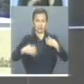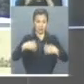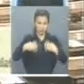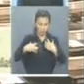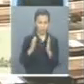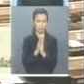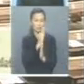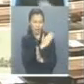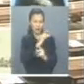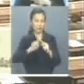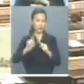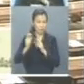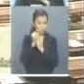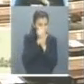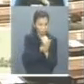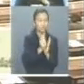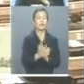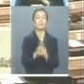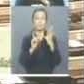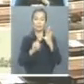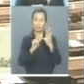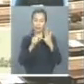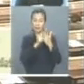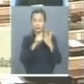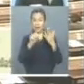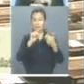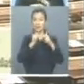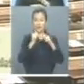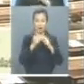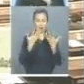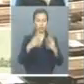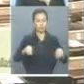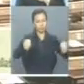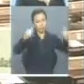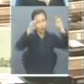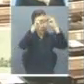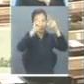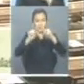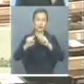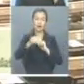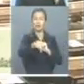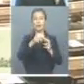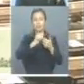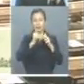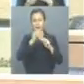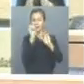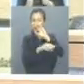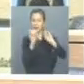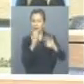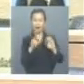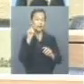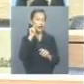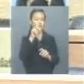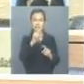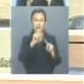จากภัยน้ำท่วมรวมถึงแนวทางแก้ไขปัญหาโบราณสถานที่สำคัญและปัญหาขยะและน้ำเสียในพื้นที่น้ำท่วม